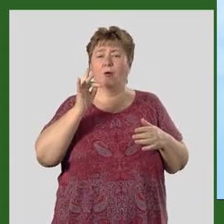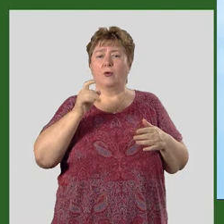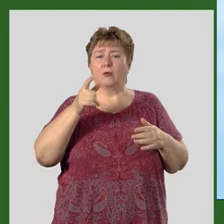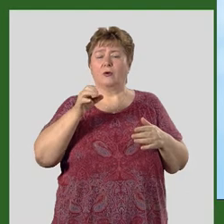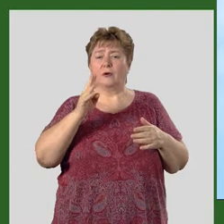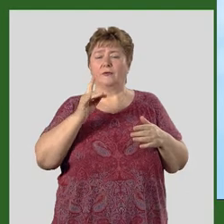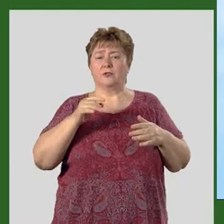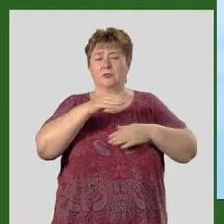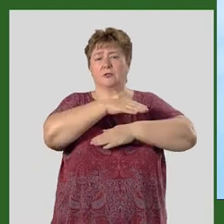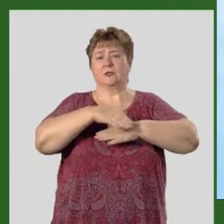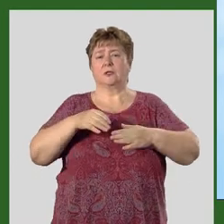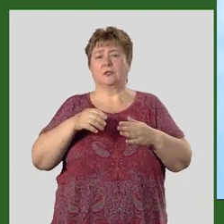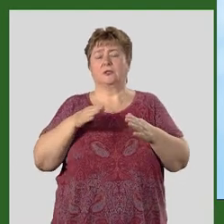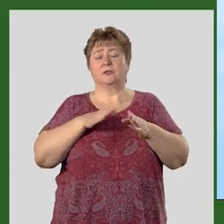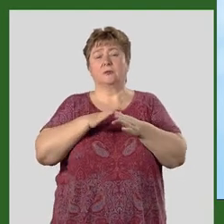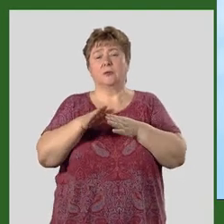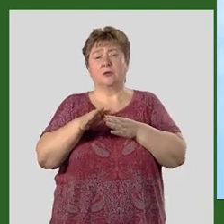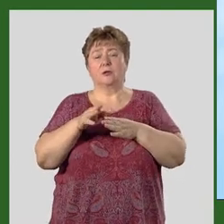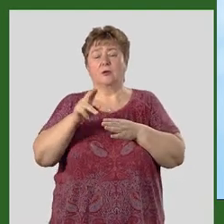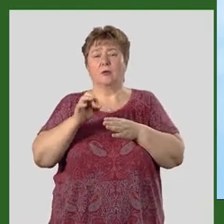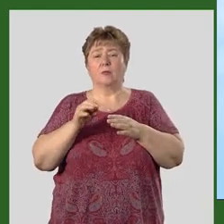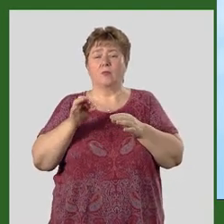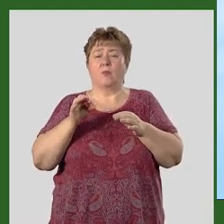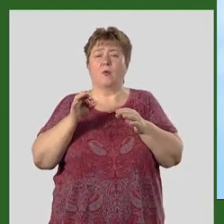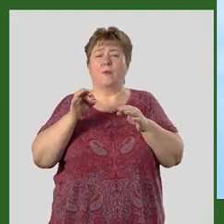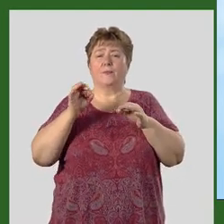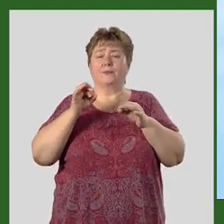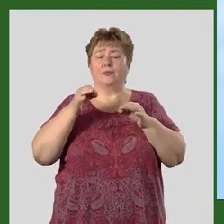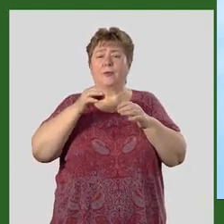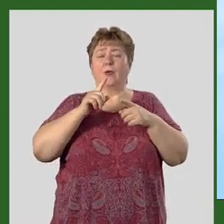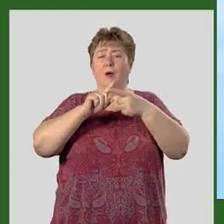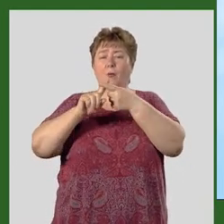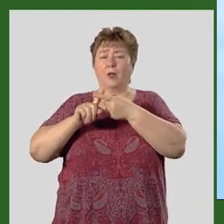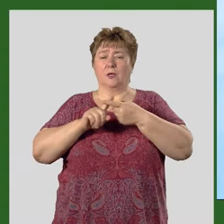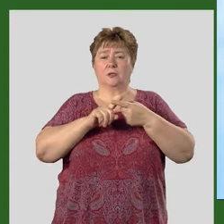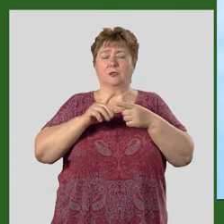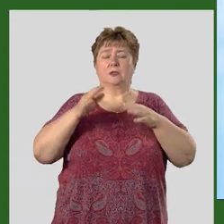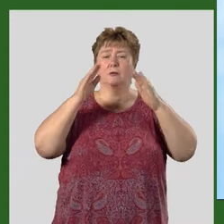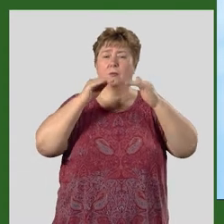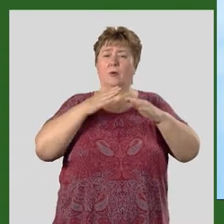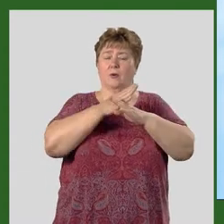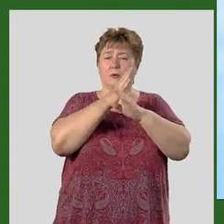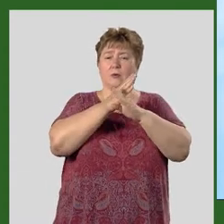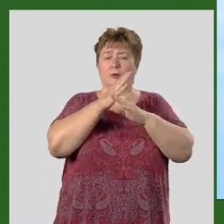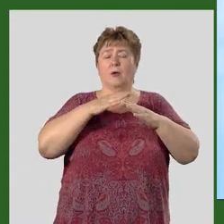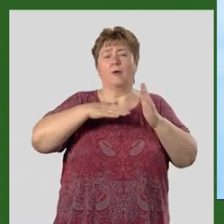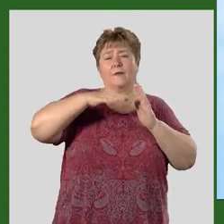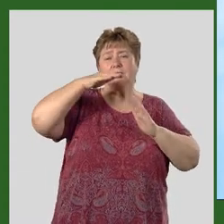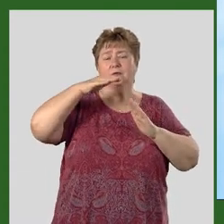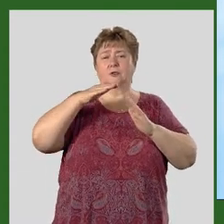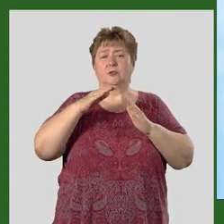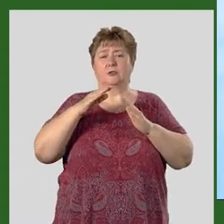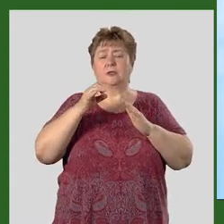Орографические границы проходят по положительным формам рельефа, горным хребтам,